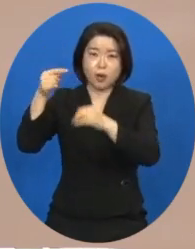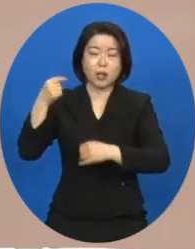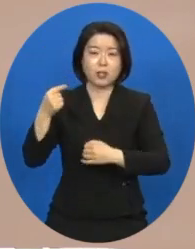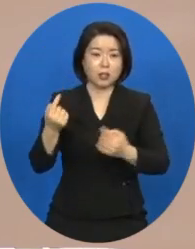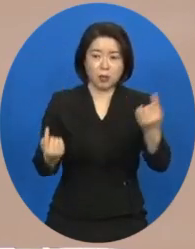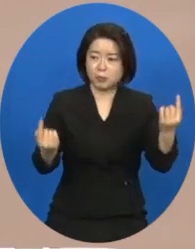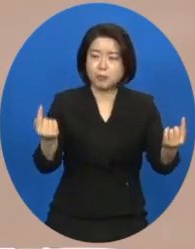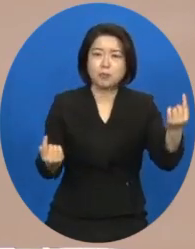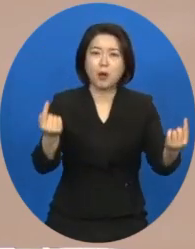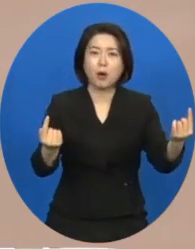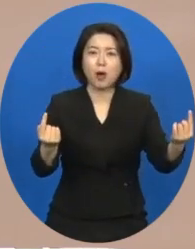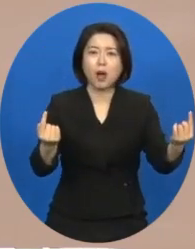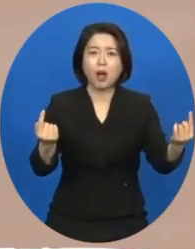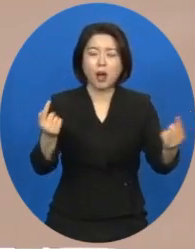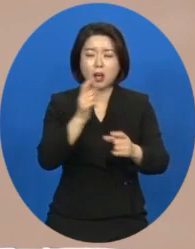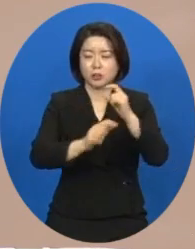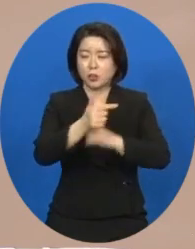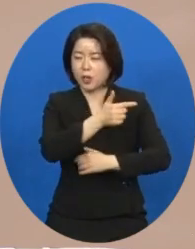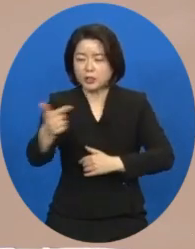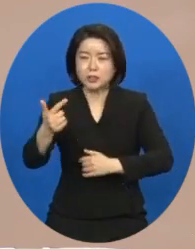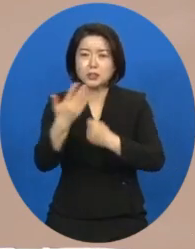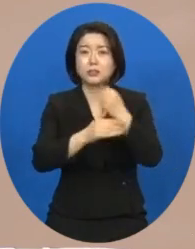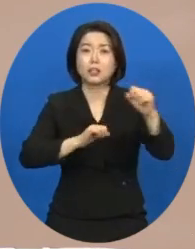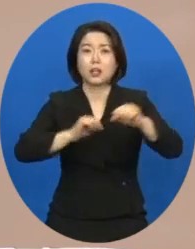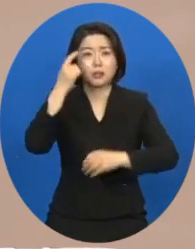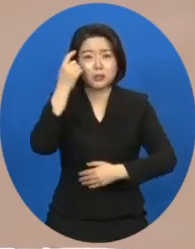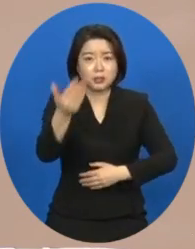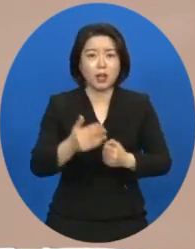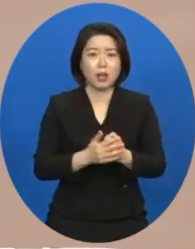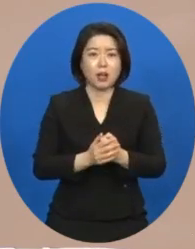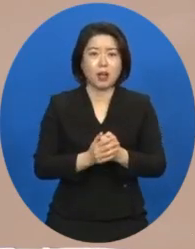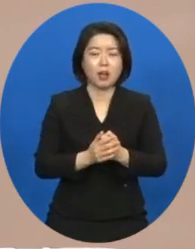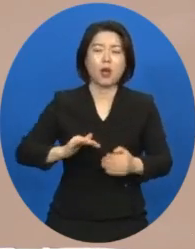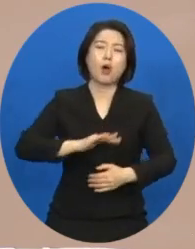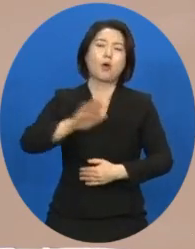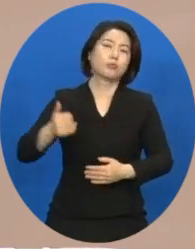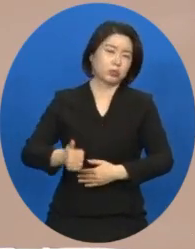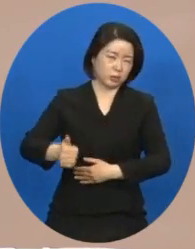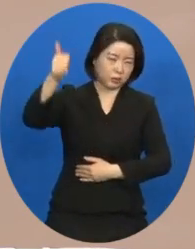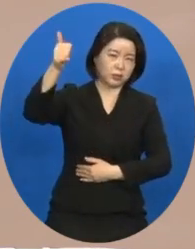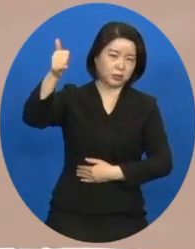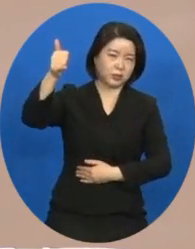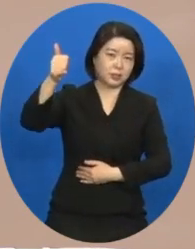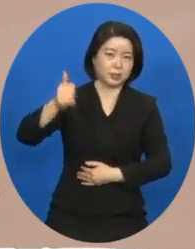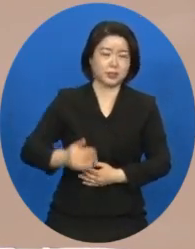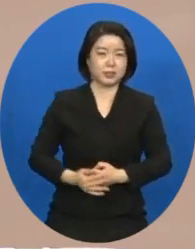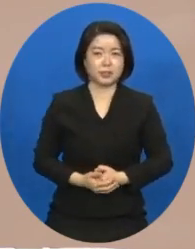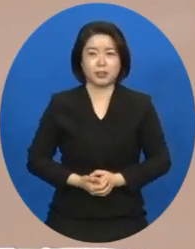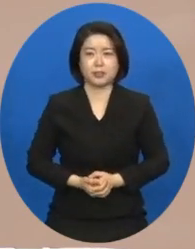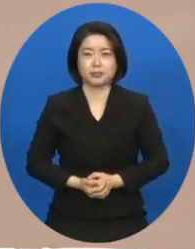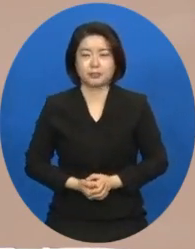더 큰 은혜의 역사입니까? 우리가 그렇다니까요.